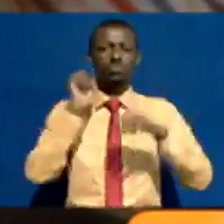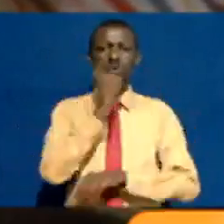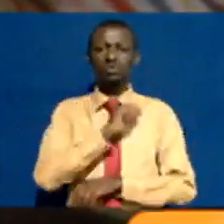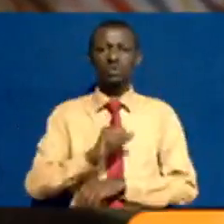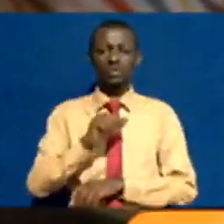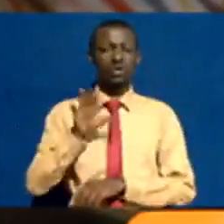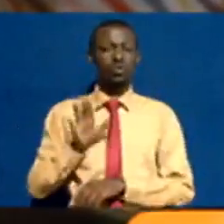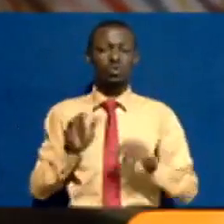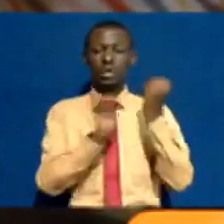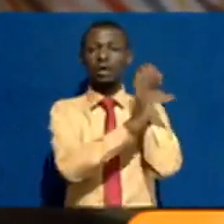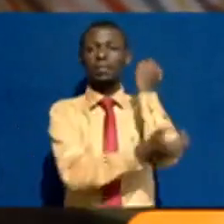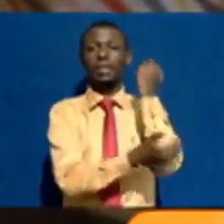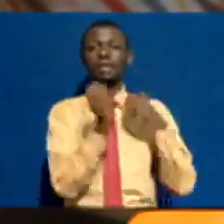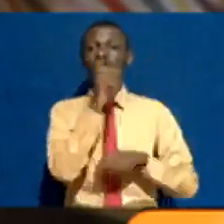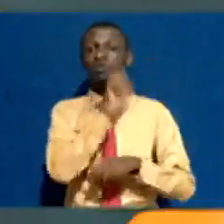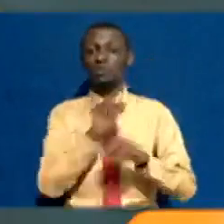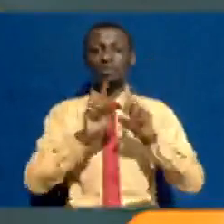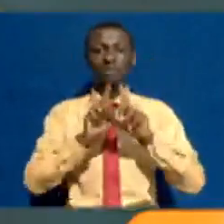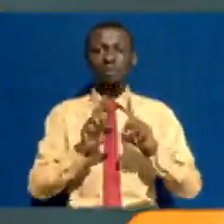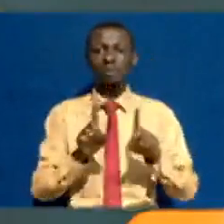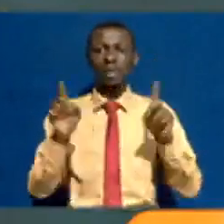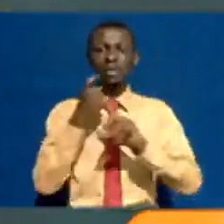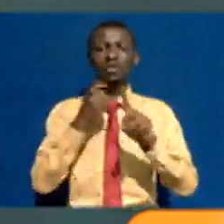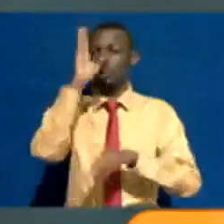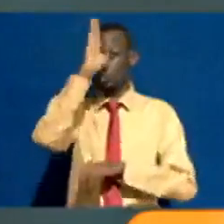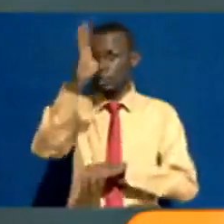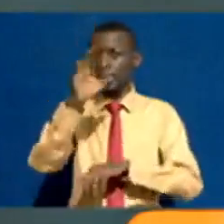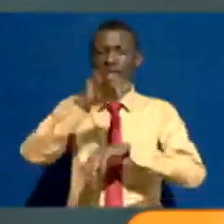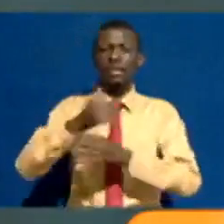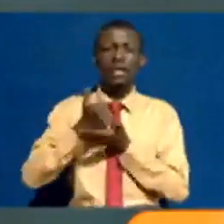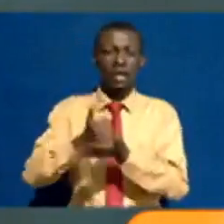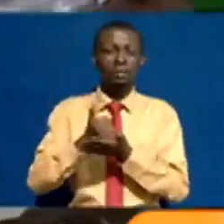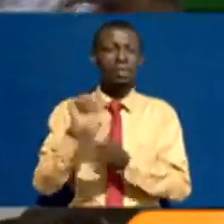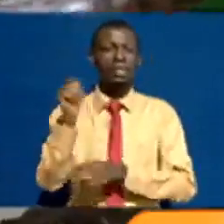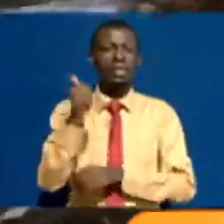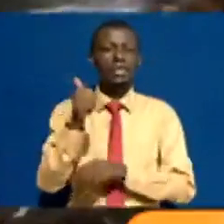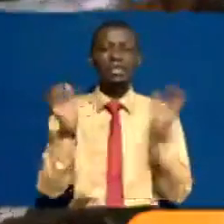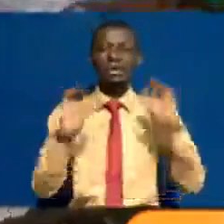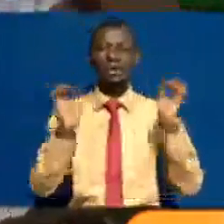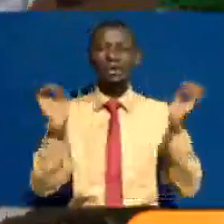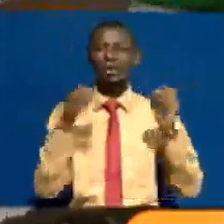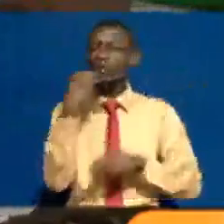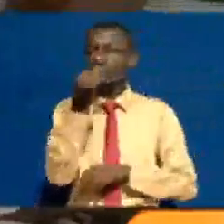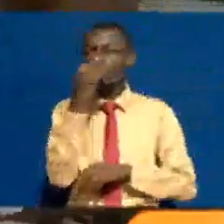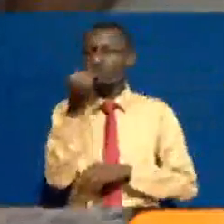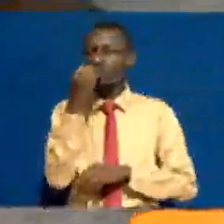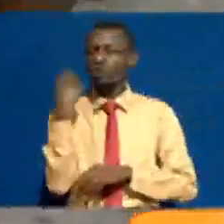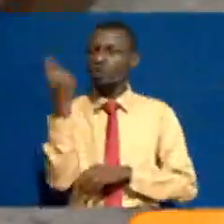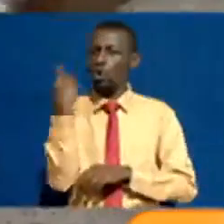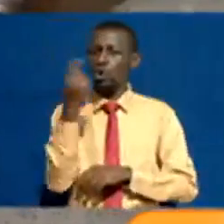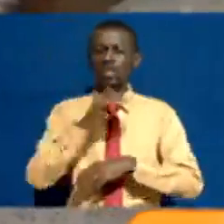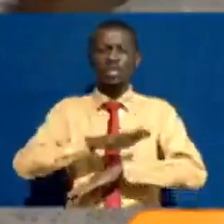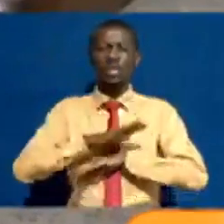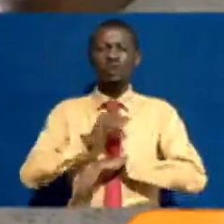mjamzito, Jane hajapata riziki tangu Jumapili. Chakula hiki kikiwastahimili wanawe wawili.